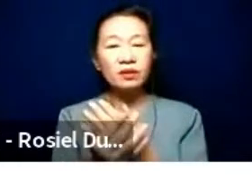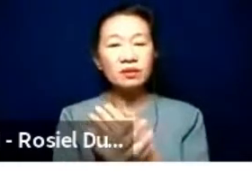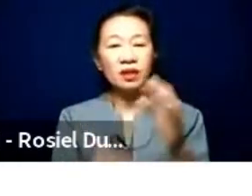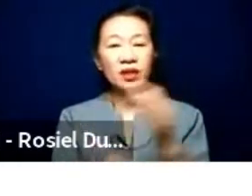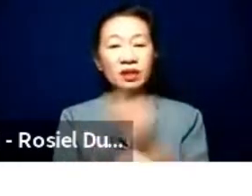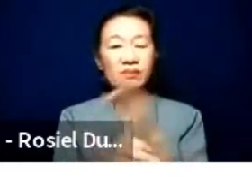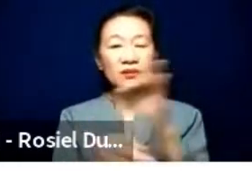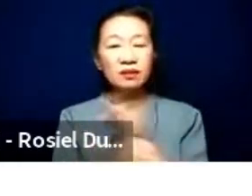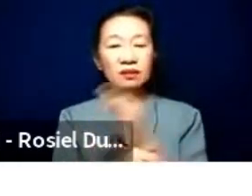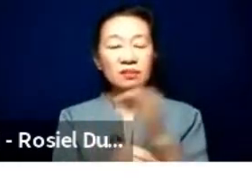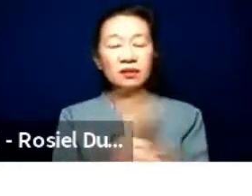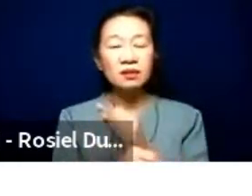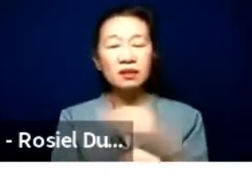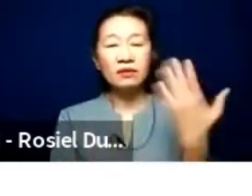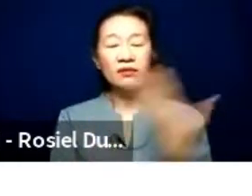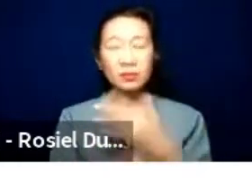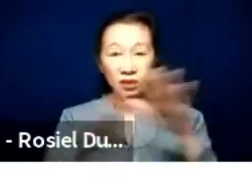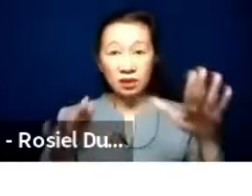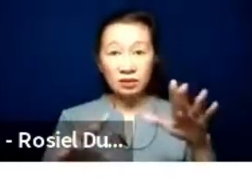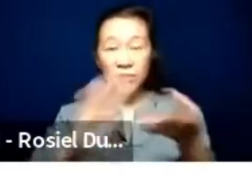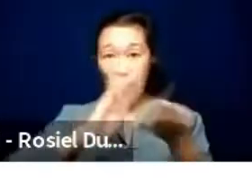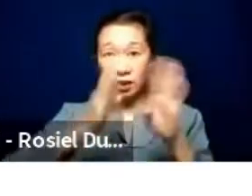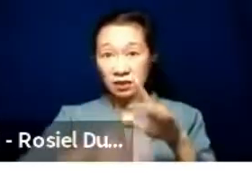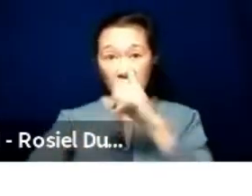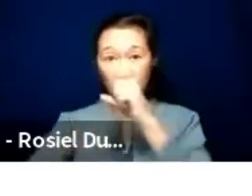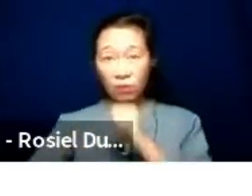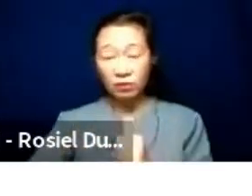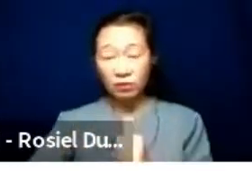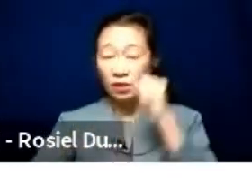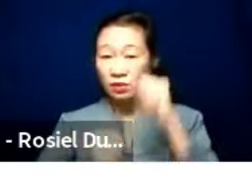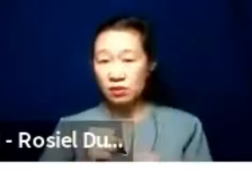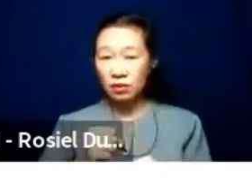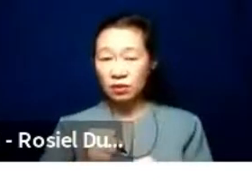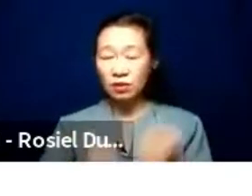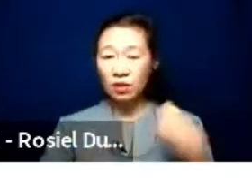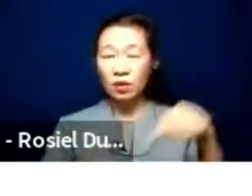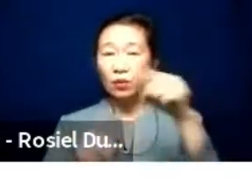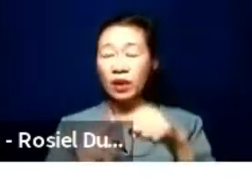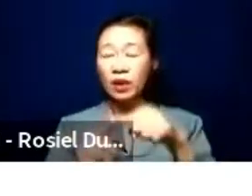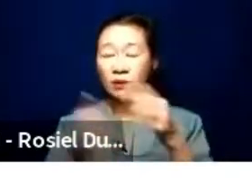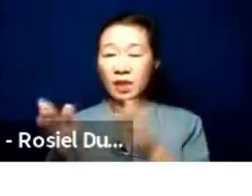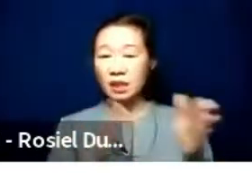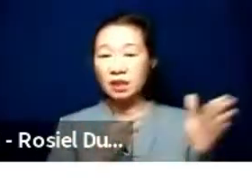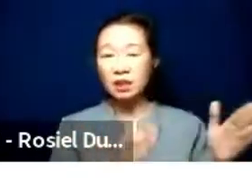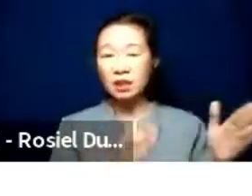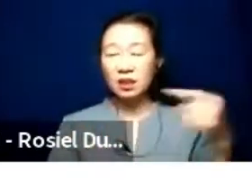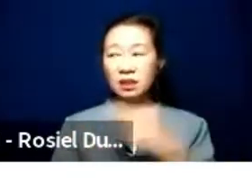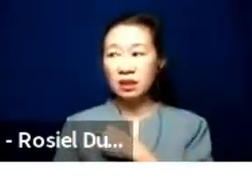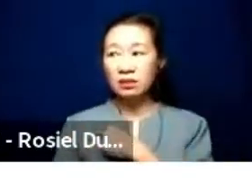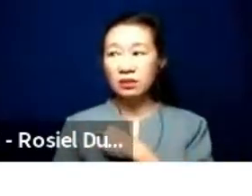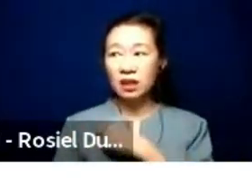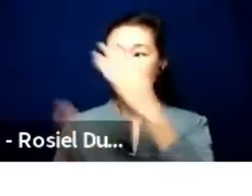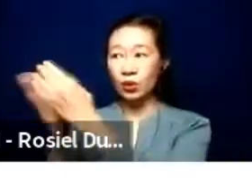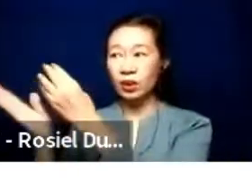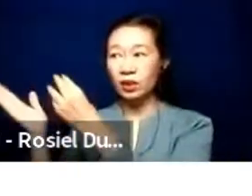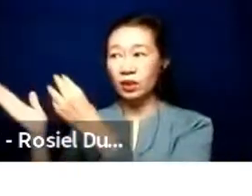functioning ng ating anak as they get older. So, pagka magpaplano po tayo ng curriculum or